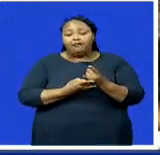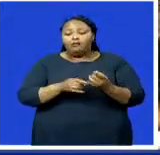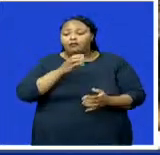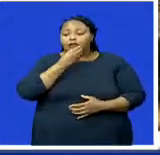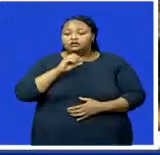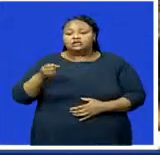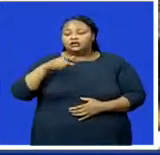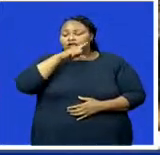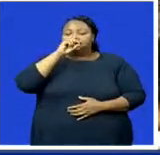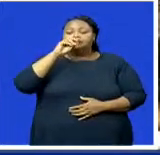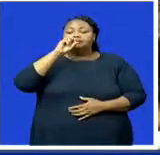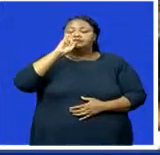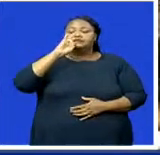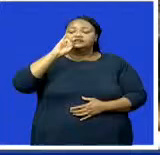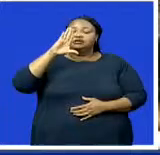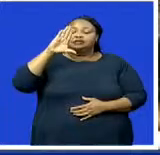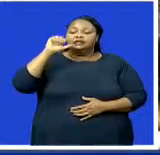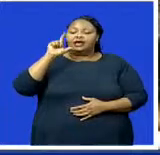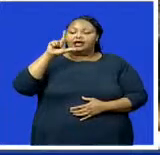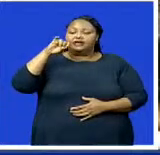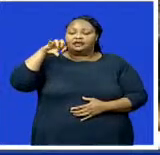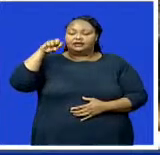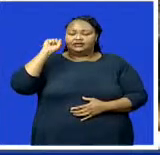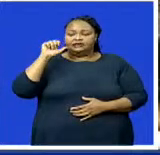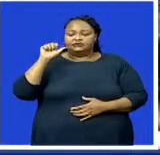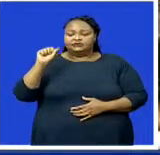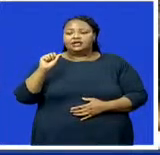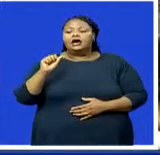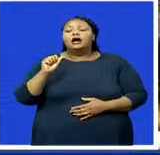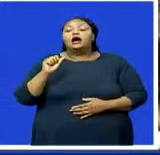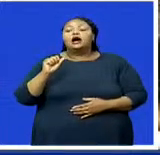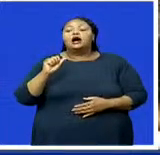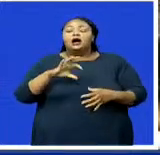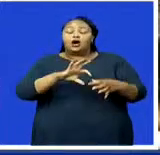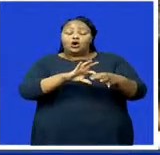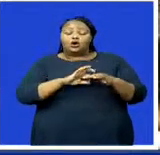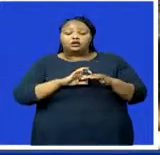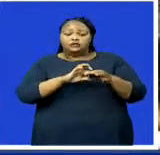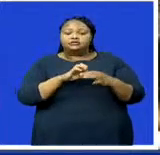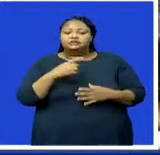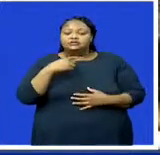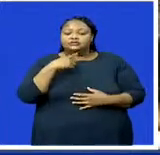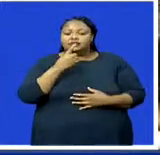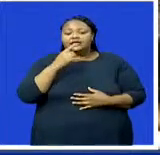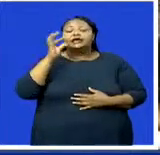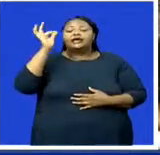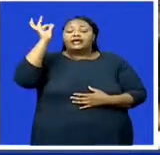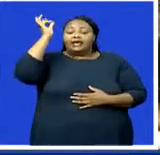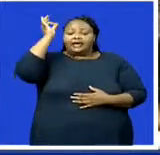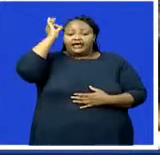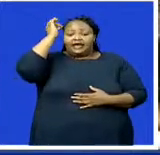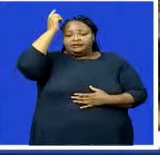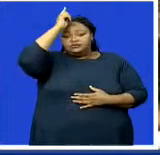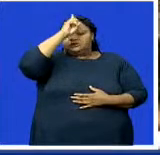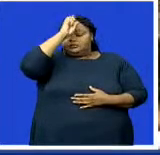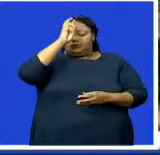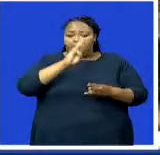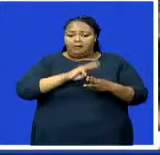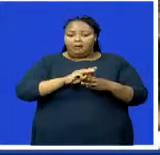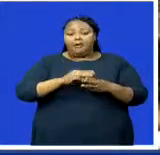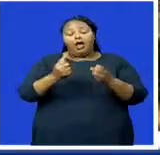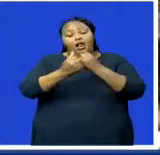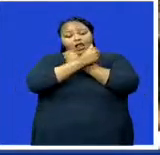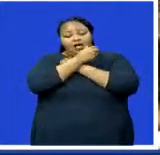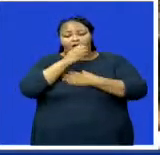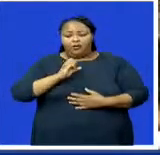ngebamfla badzala ngilona libakhuthata ukuthi bachubeke basite bamfla badzala eveni. Imphunga beyikhuluma yenzaweni yakamkhweli ngesikhathi